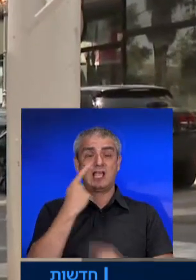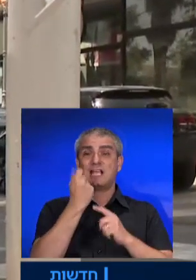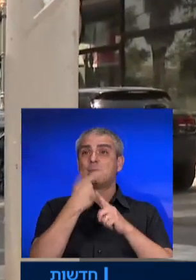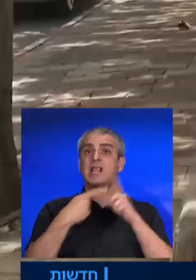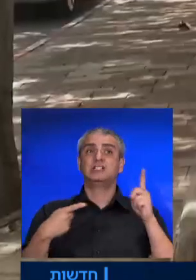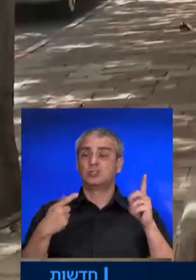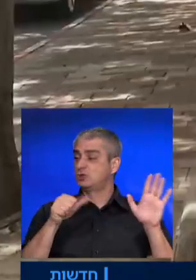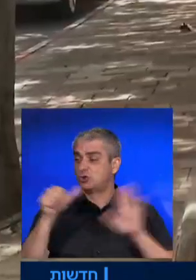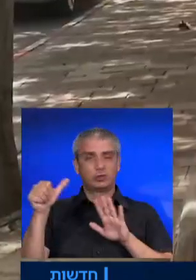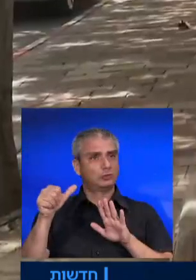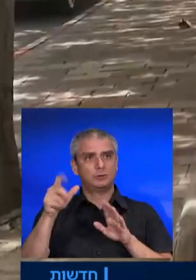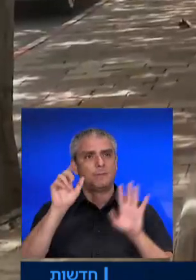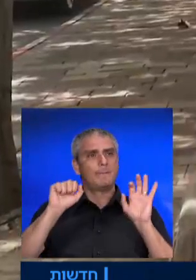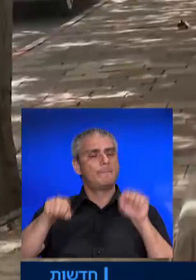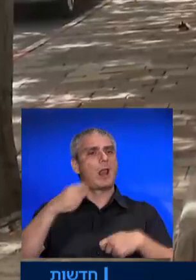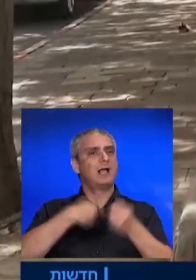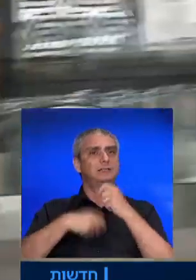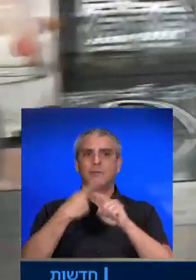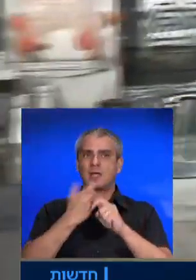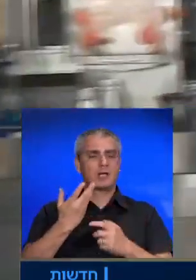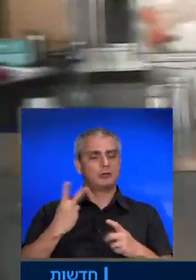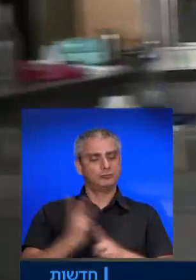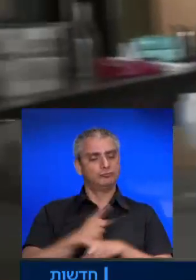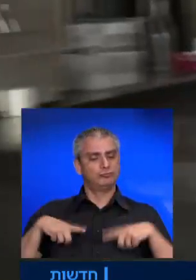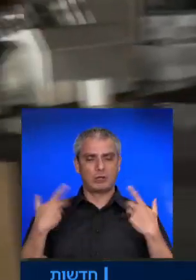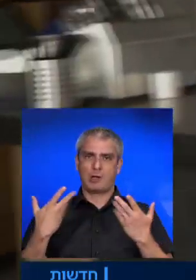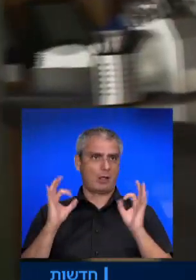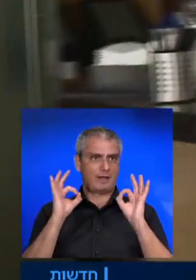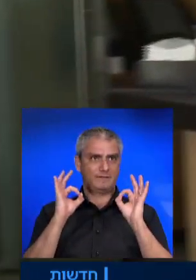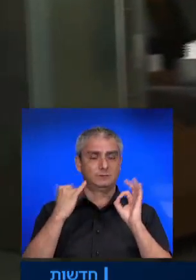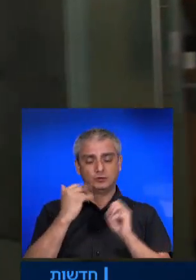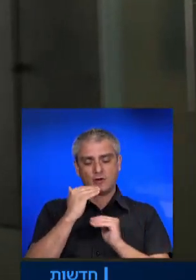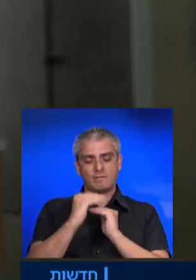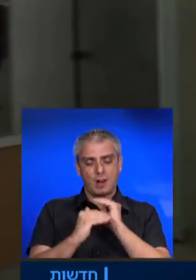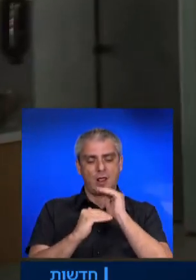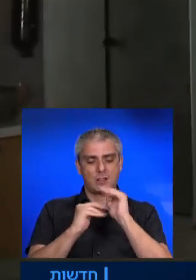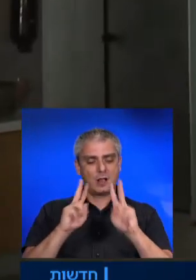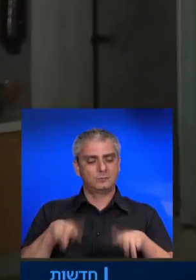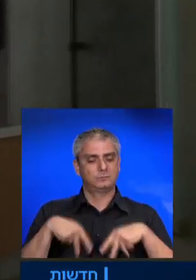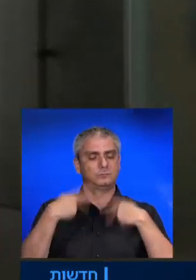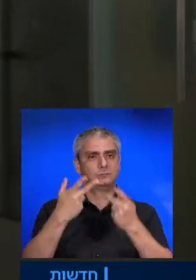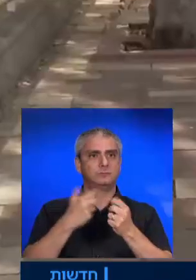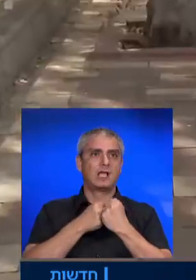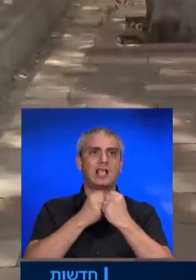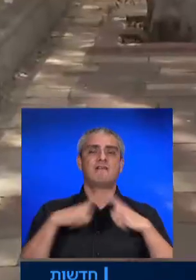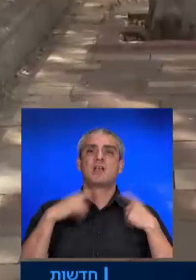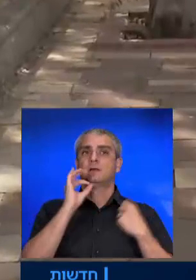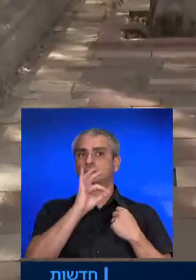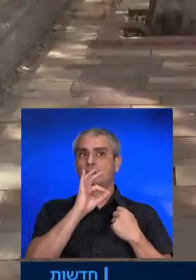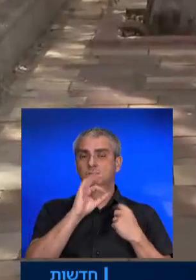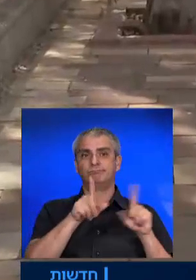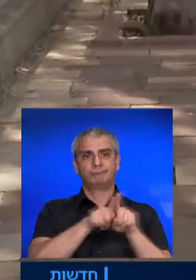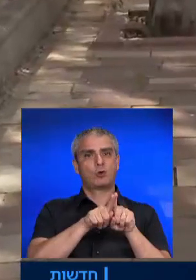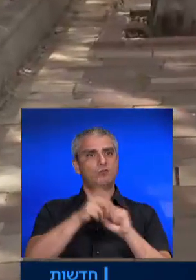לא זכו בעלי העסקים בנהריה לשגרה. עכשיו בהדרגה הם יוצאים שוב לקרב חייהם, דומה